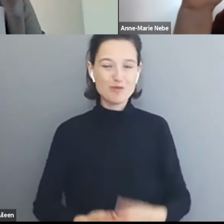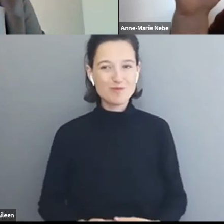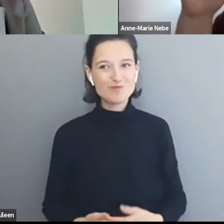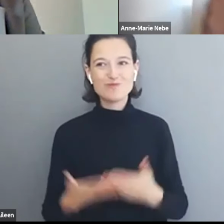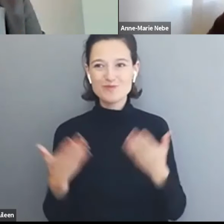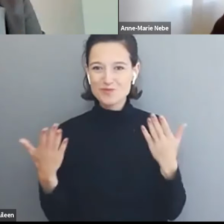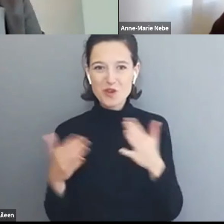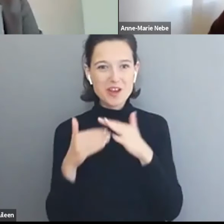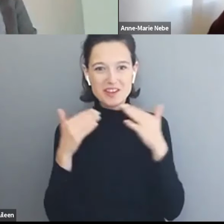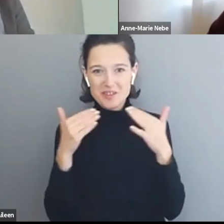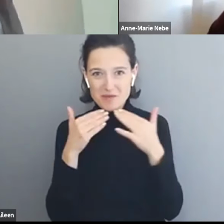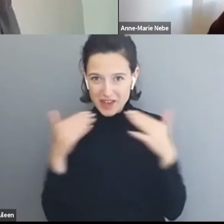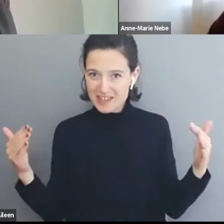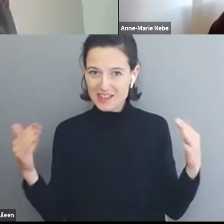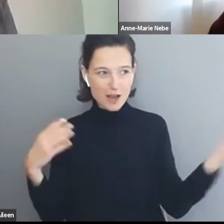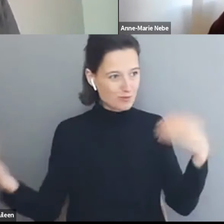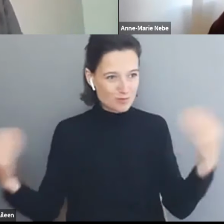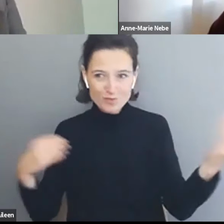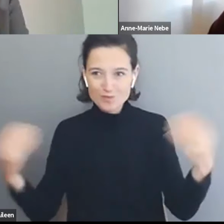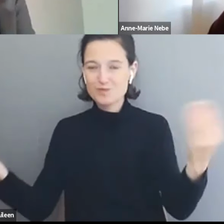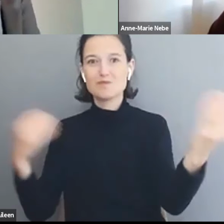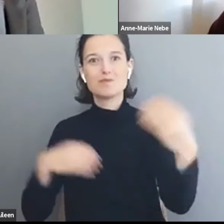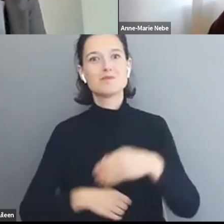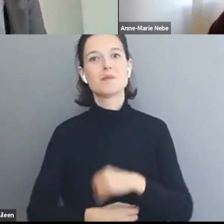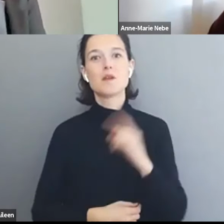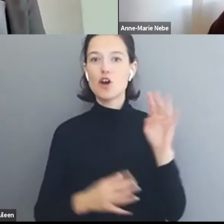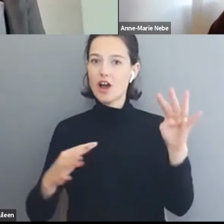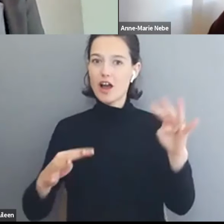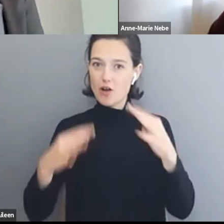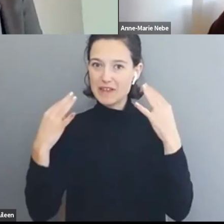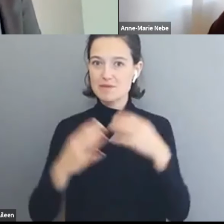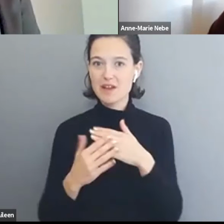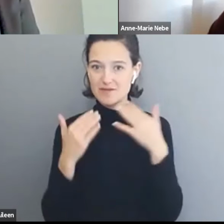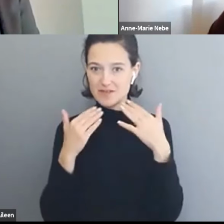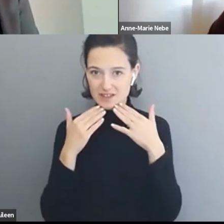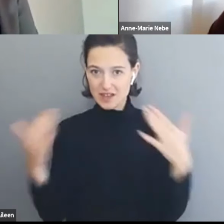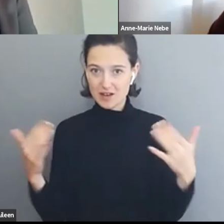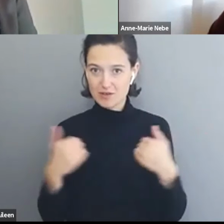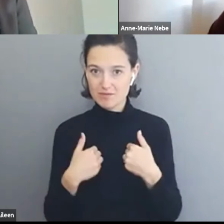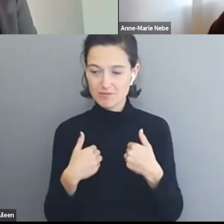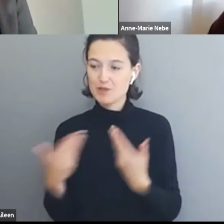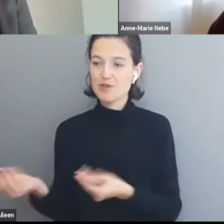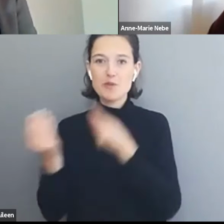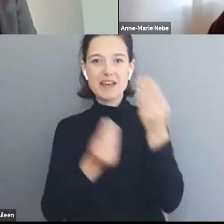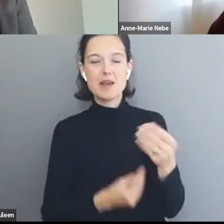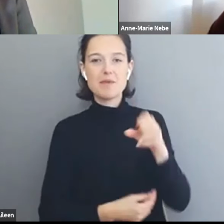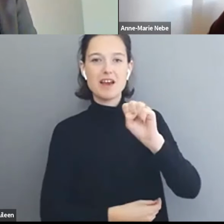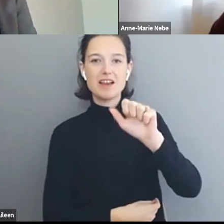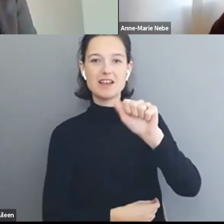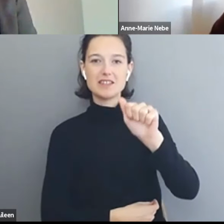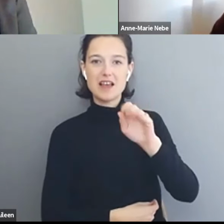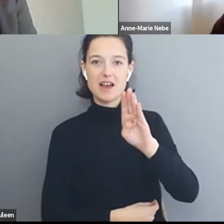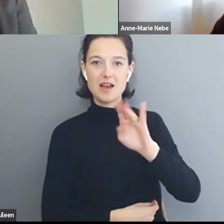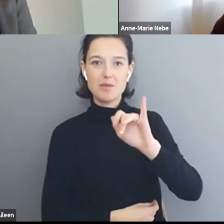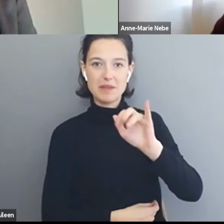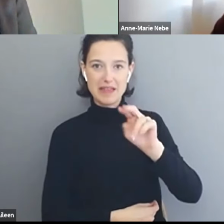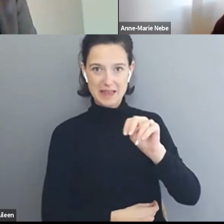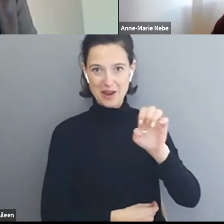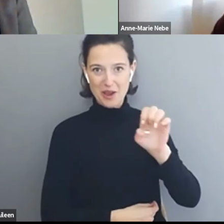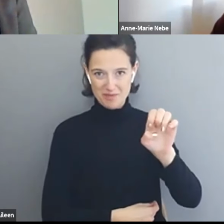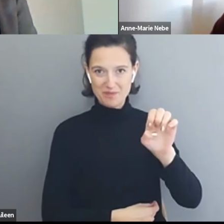die Beiträge, vielen herzlichen Dank für die Aufmerksamkeit und zurück an Sabine. Super,